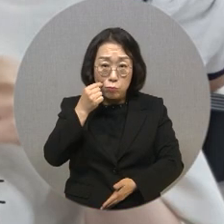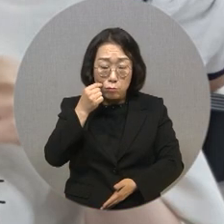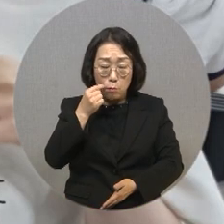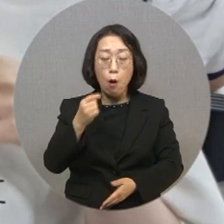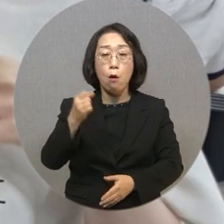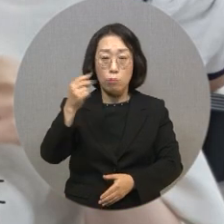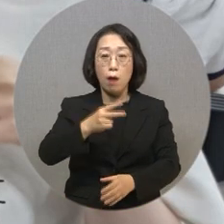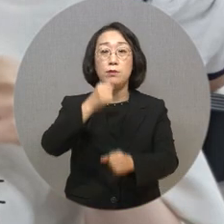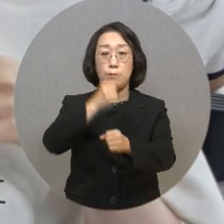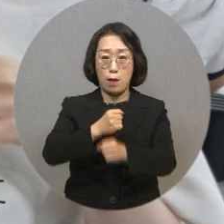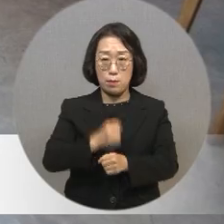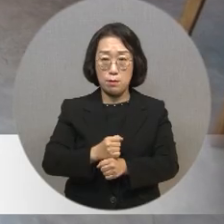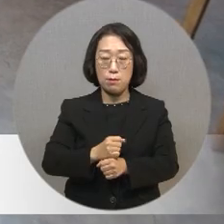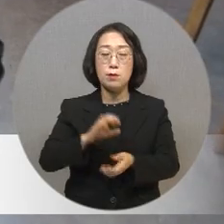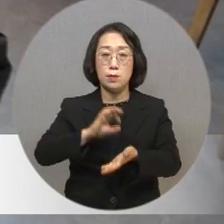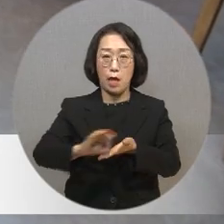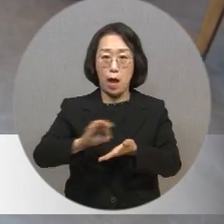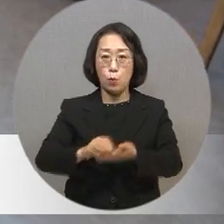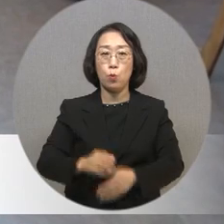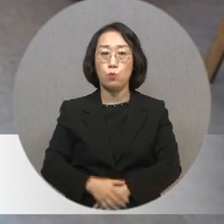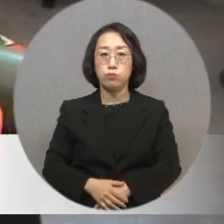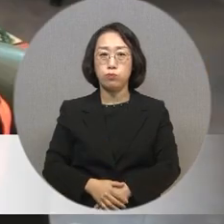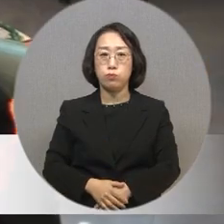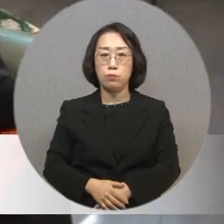작품을 만들었습니다.